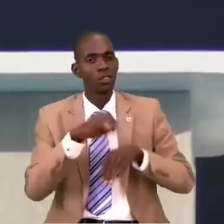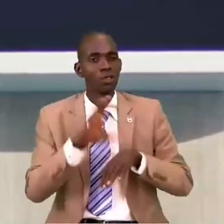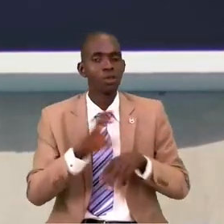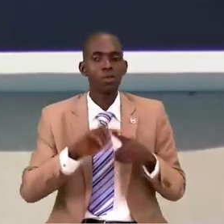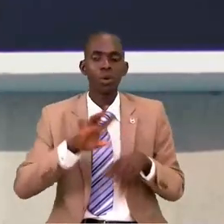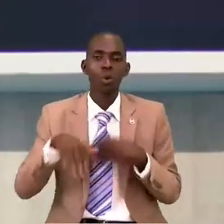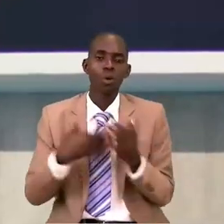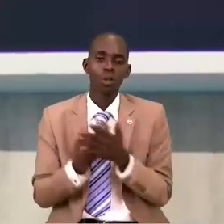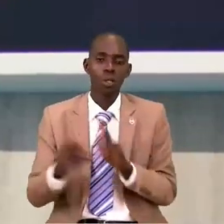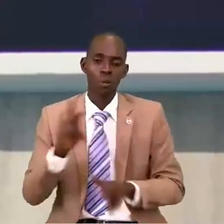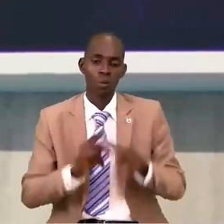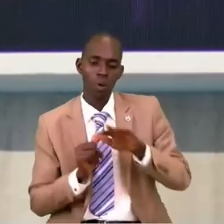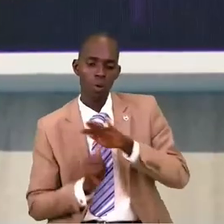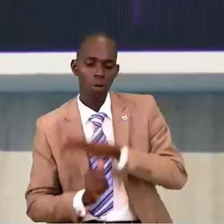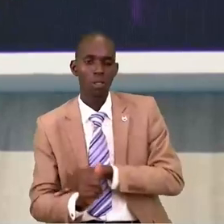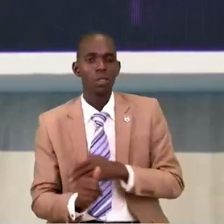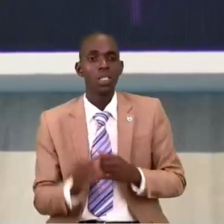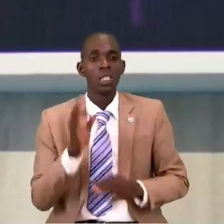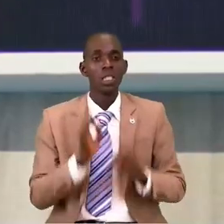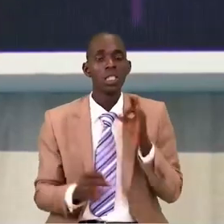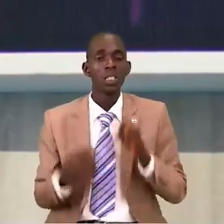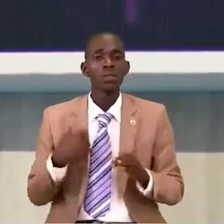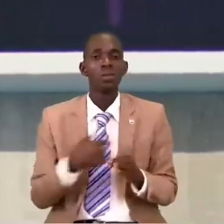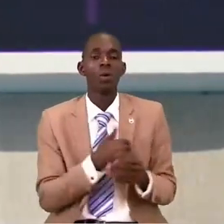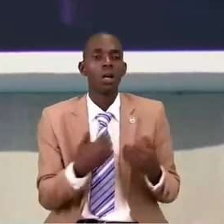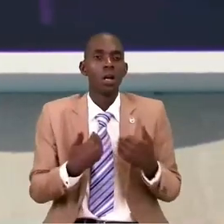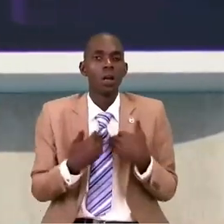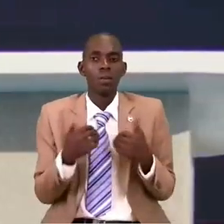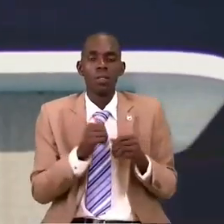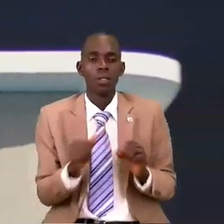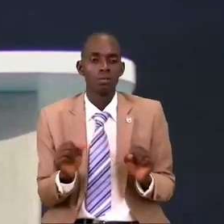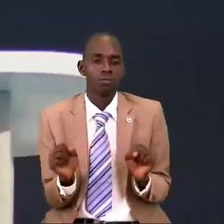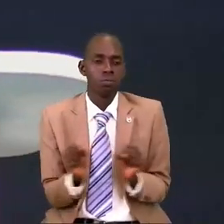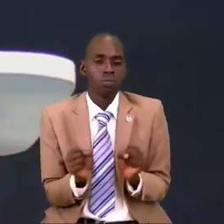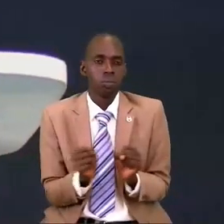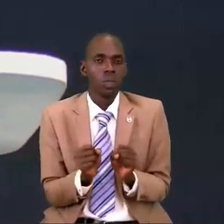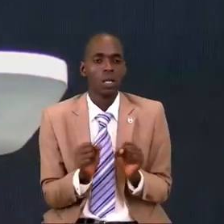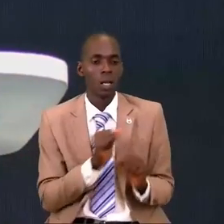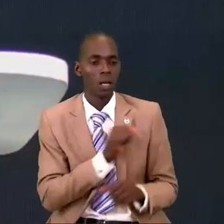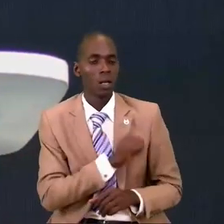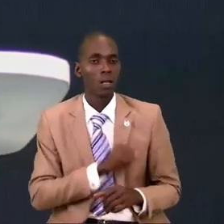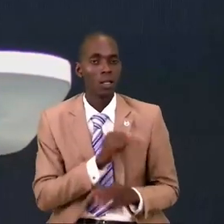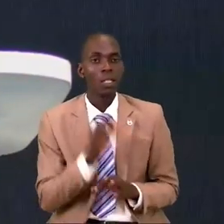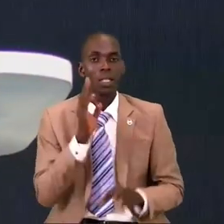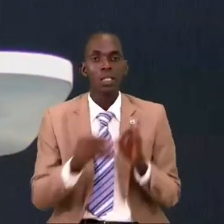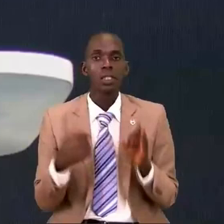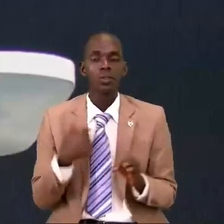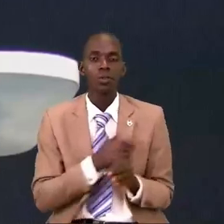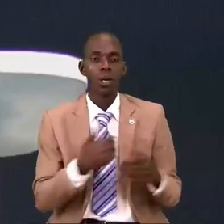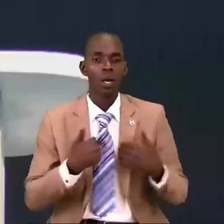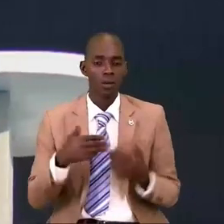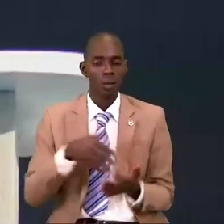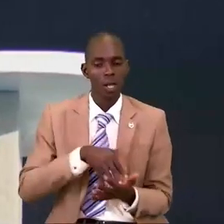attitude timide, si nous avons une colonne vertébrale affaiblie, si nous